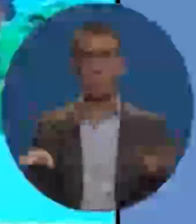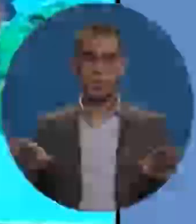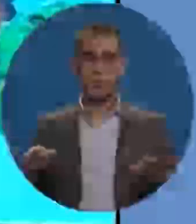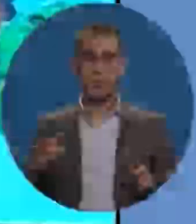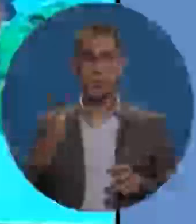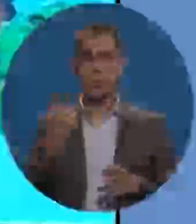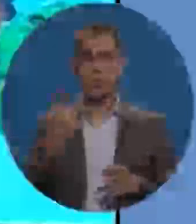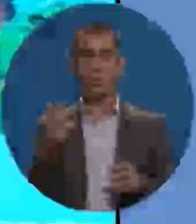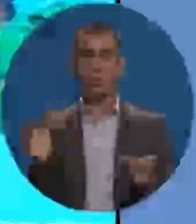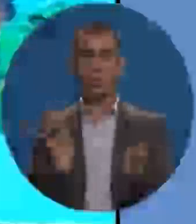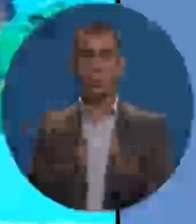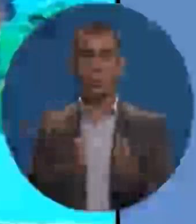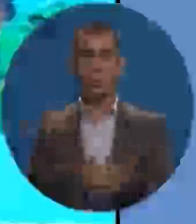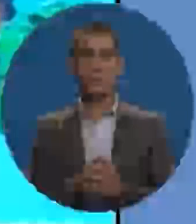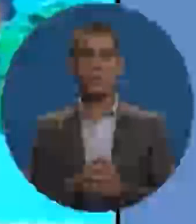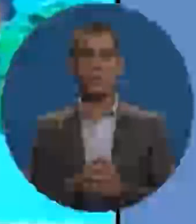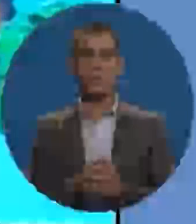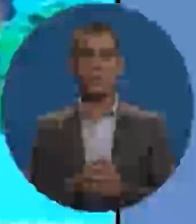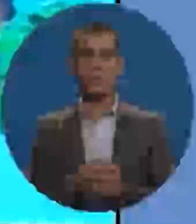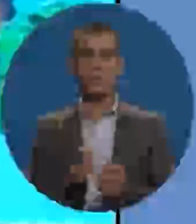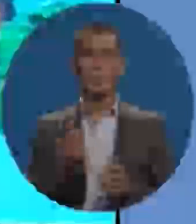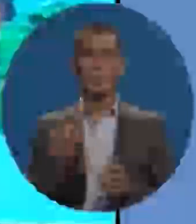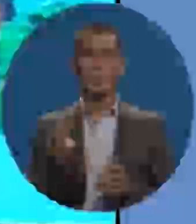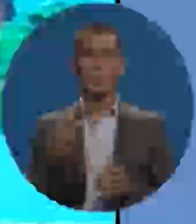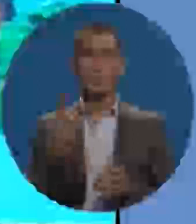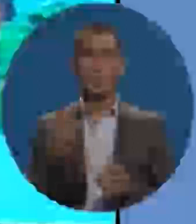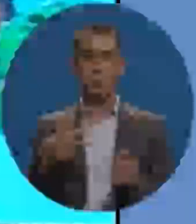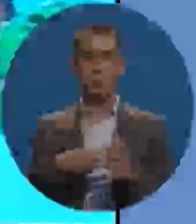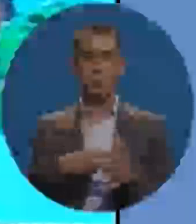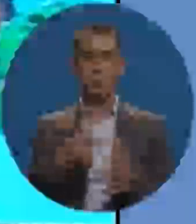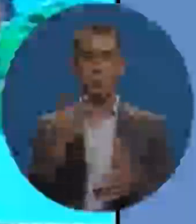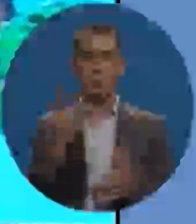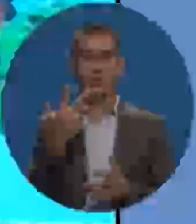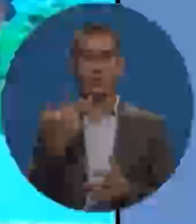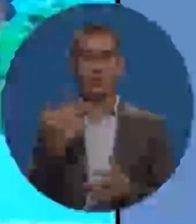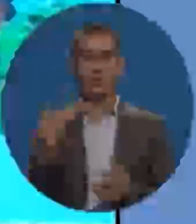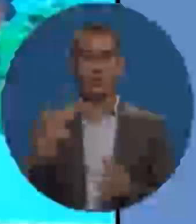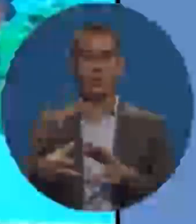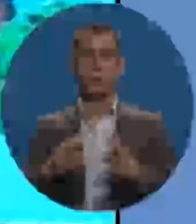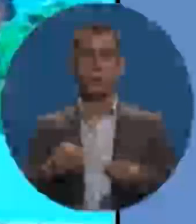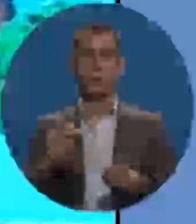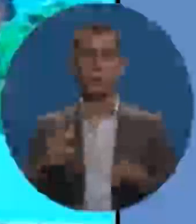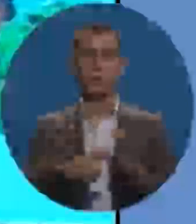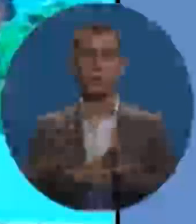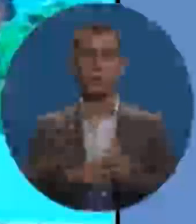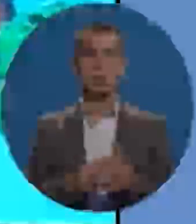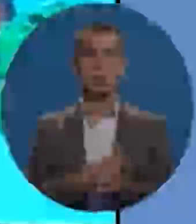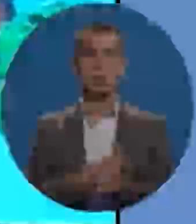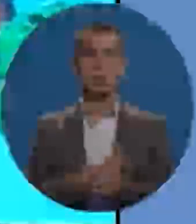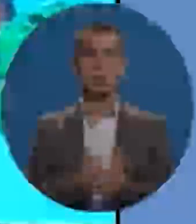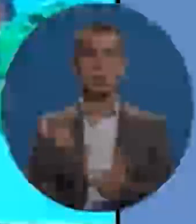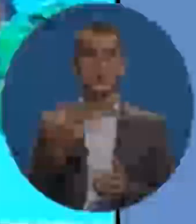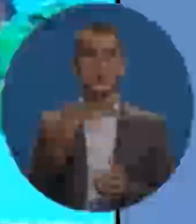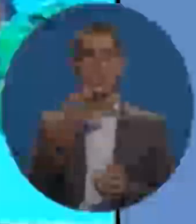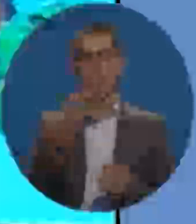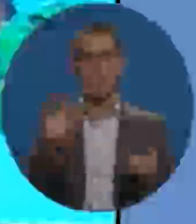кем дейді. Демек, 21-ді 3-ке бөлсек, 7 келіп шығады. Бұл үшінші тауықтың